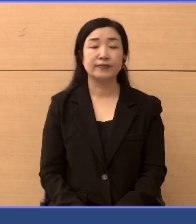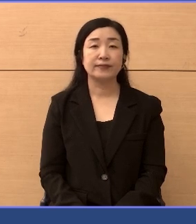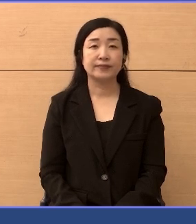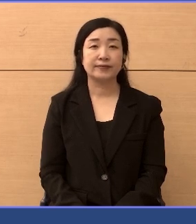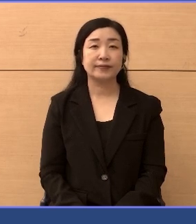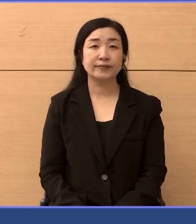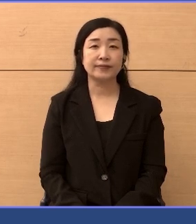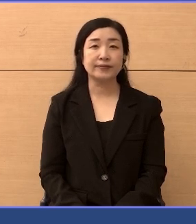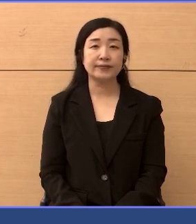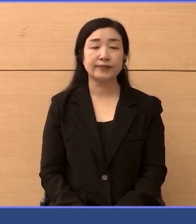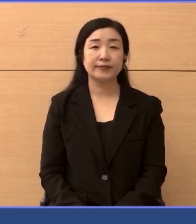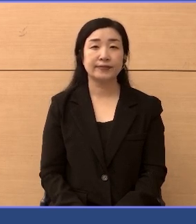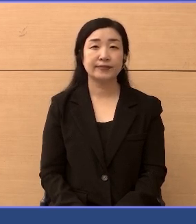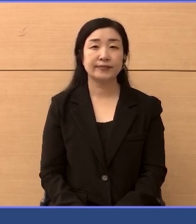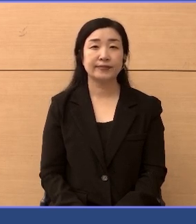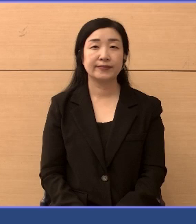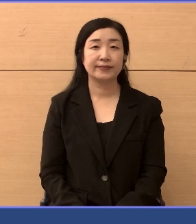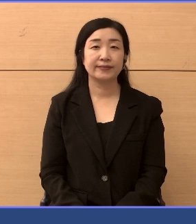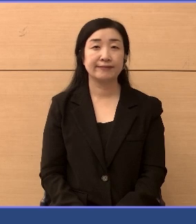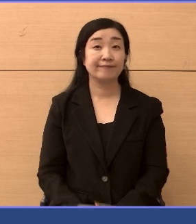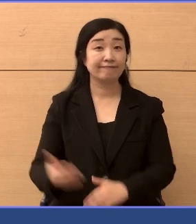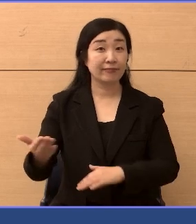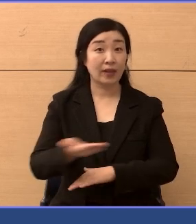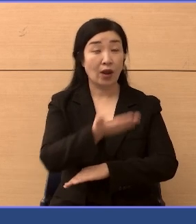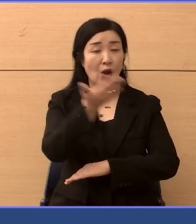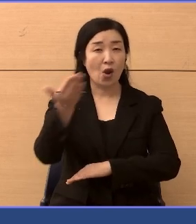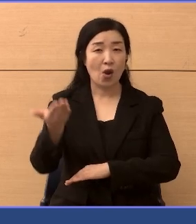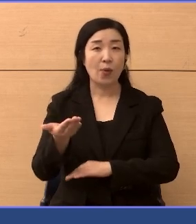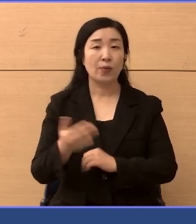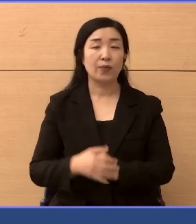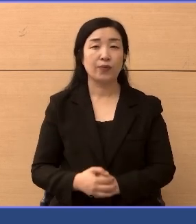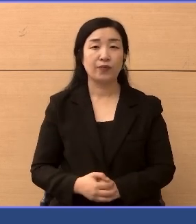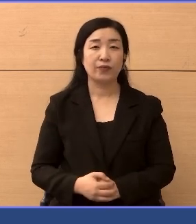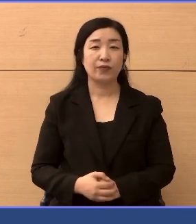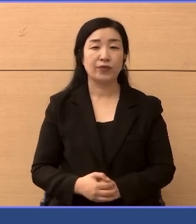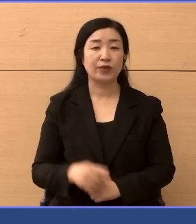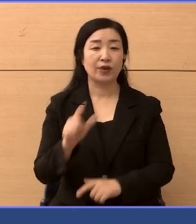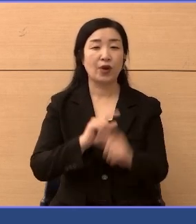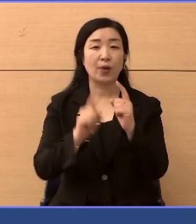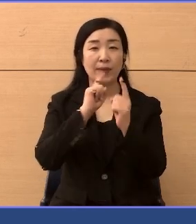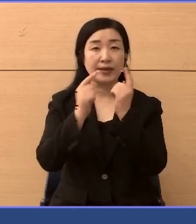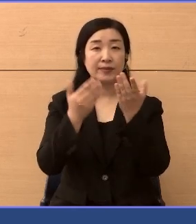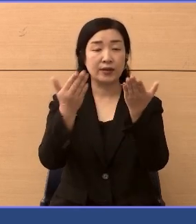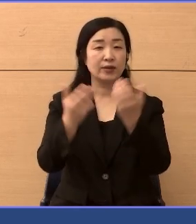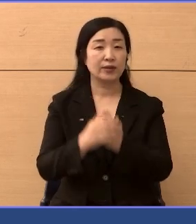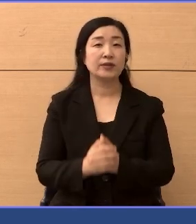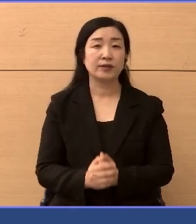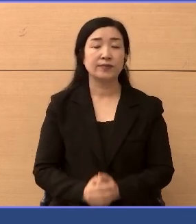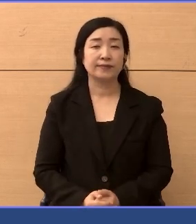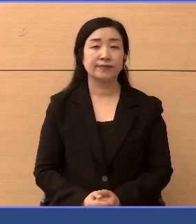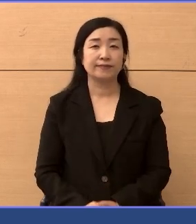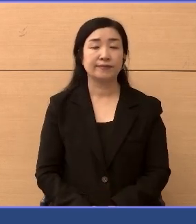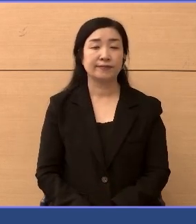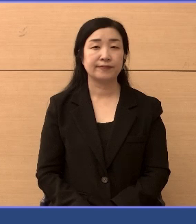I have no disclosures 네, to make. 여러분께 딱히 And 말씀드릴 in 어떤 a 비공개 사항은 sense, 없습니다.